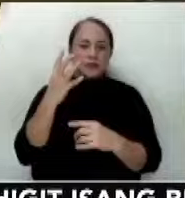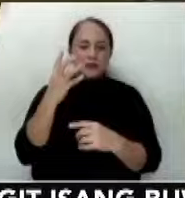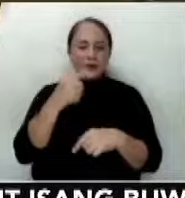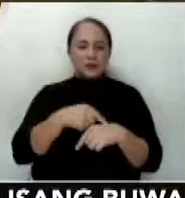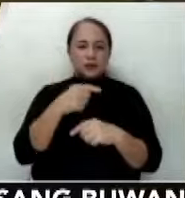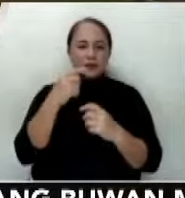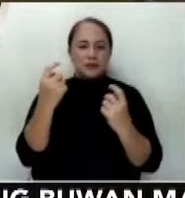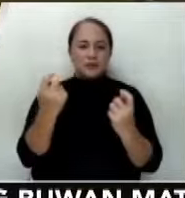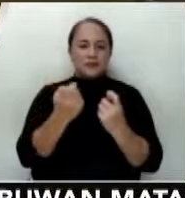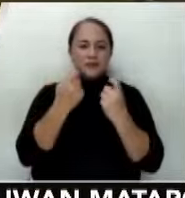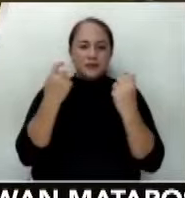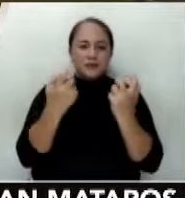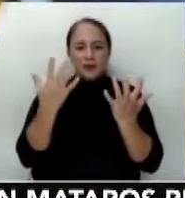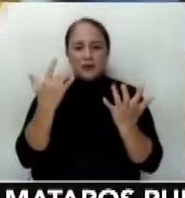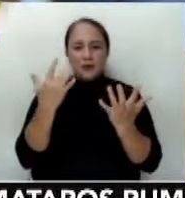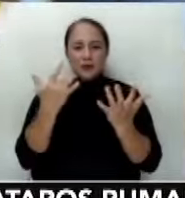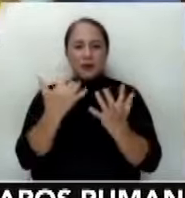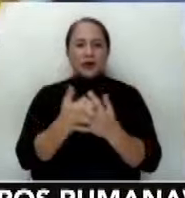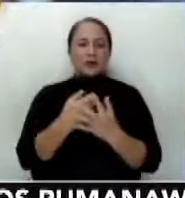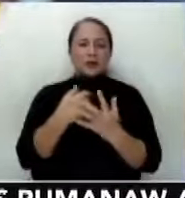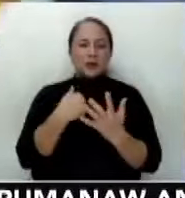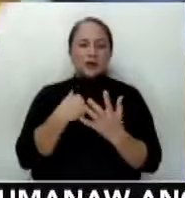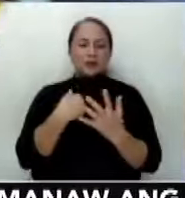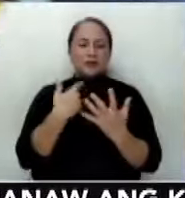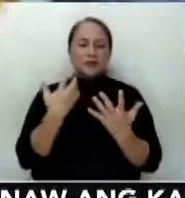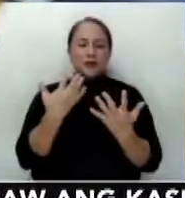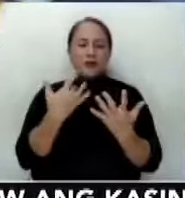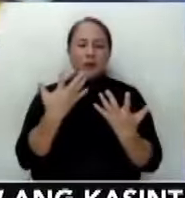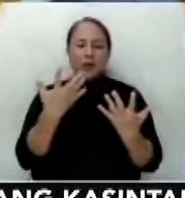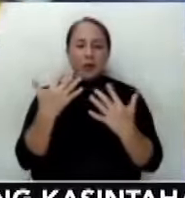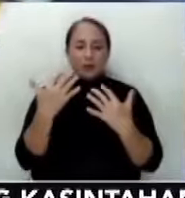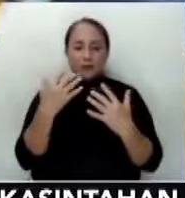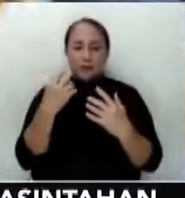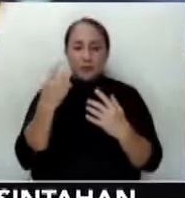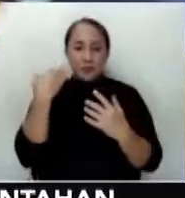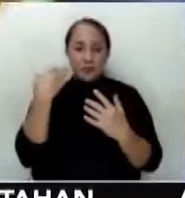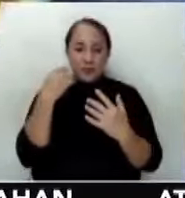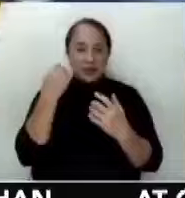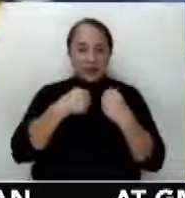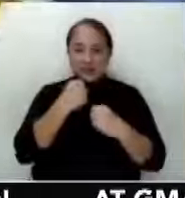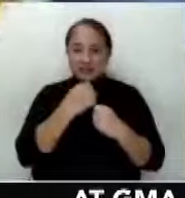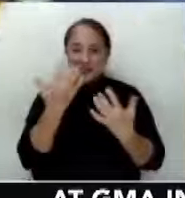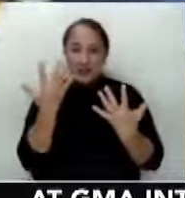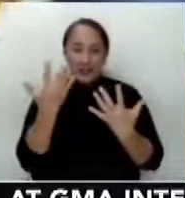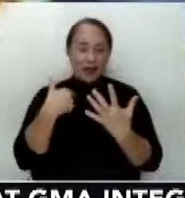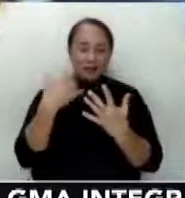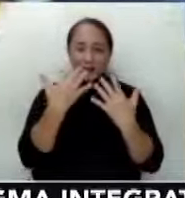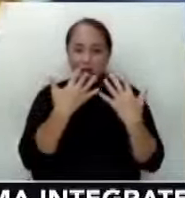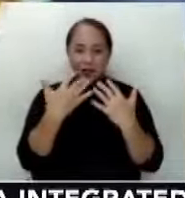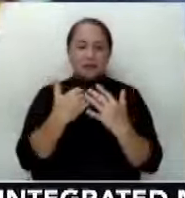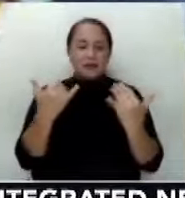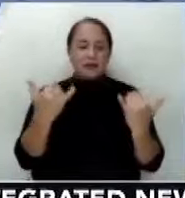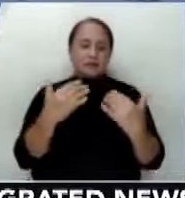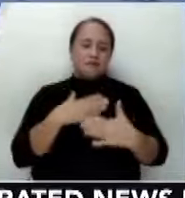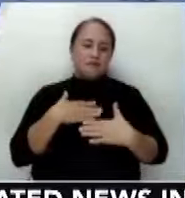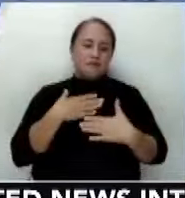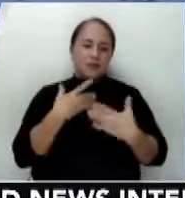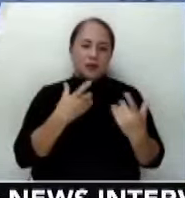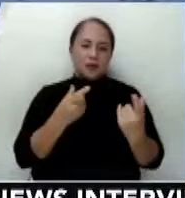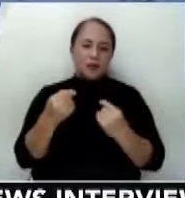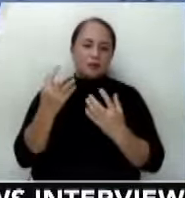apat na taon na wala akong birthday. Ang wish ko ngayong birthday ko is I find happiness in what I'm doing and more travels to come.